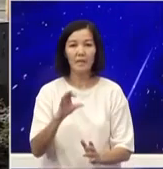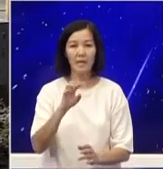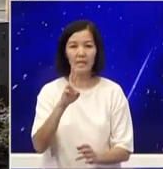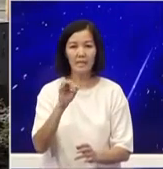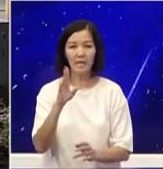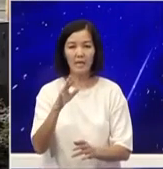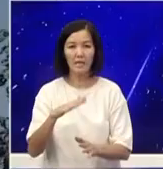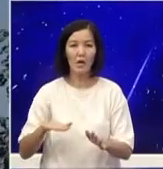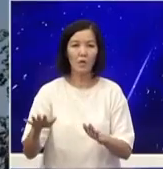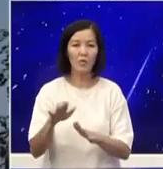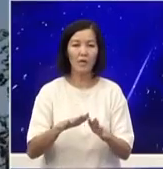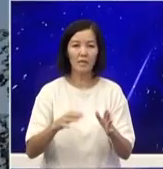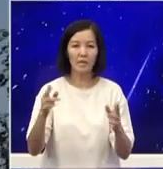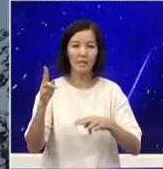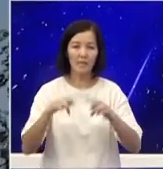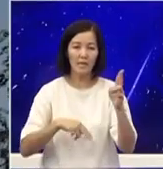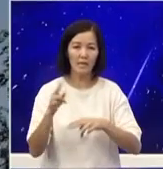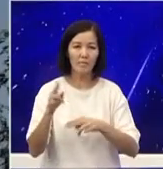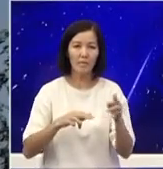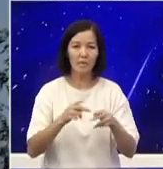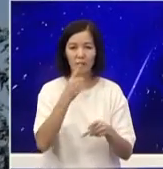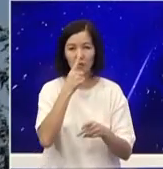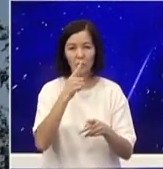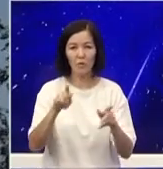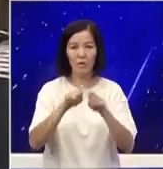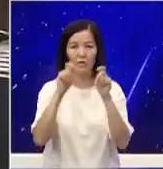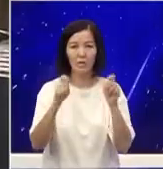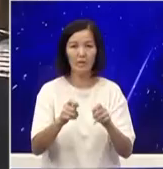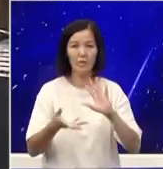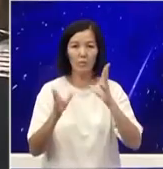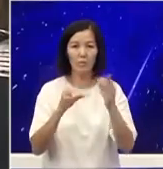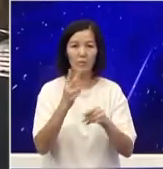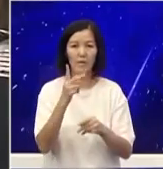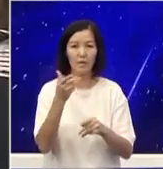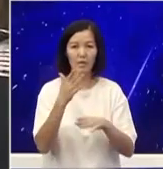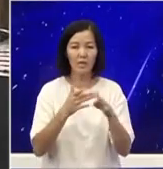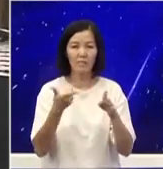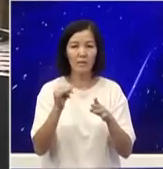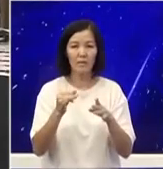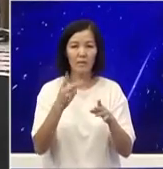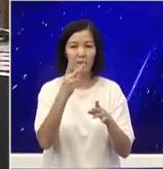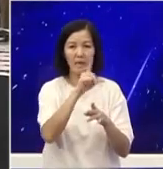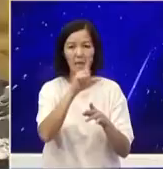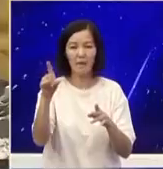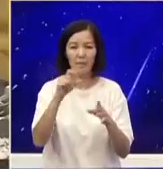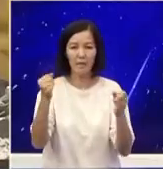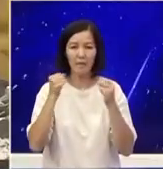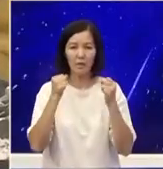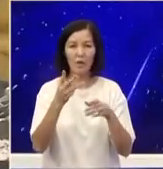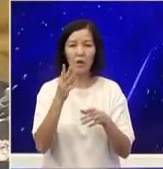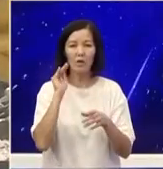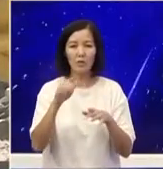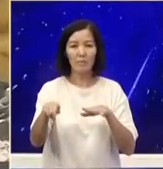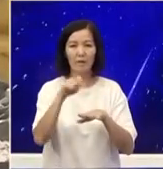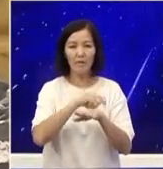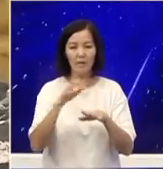Ескелді ауданында салынып жатқан спорт кешені қазан айында ашылады. Аумағы 2,5 гектар. Ал 2 қабатты дене шынықтыру нысанының көлемі 4,5 мың шаршы